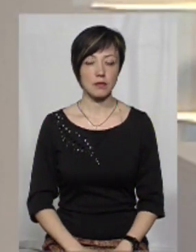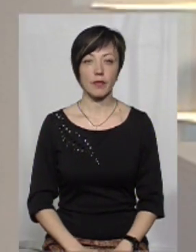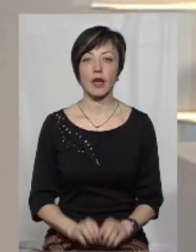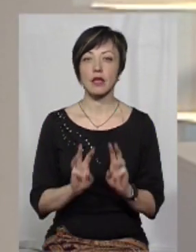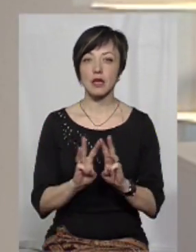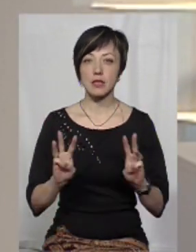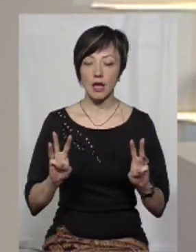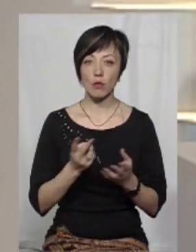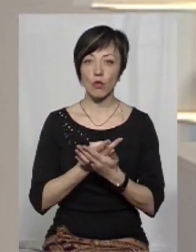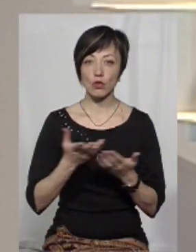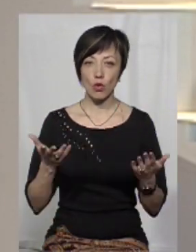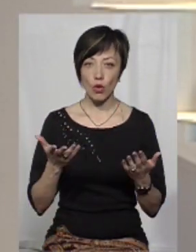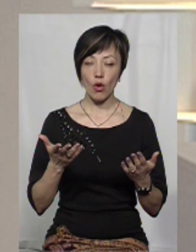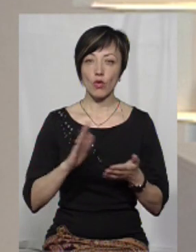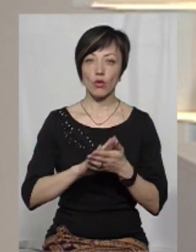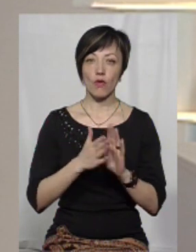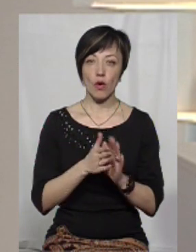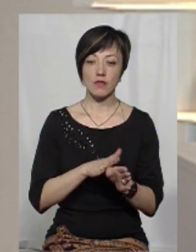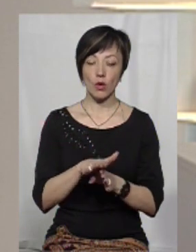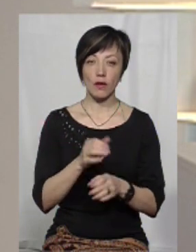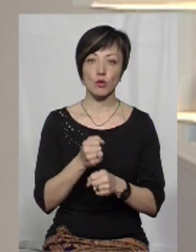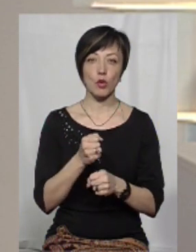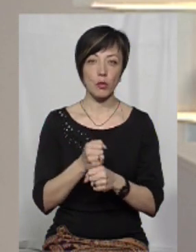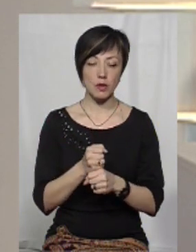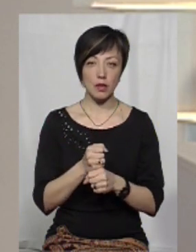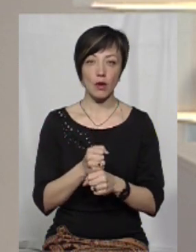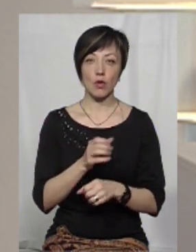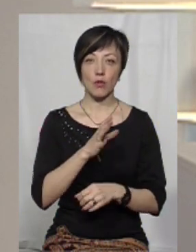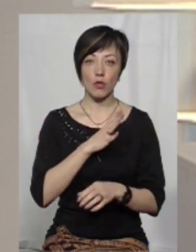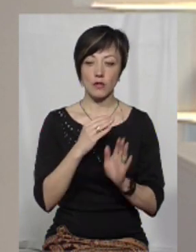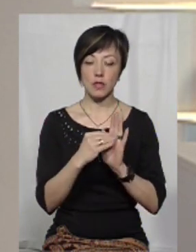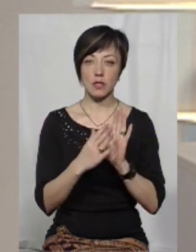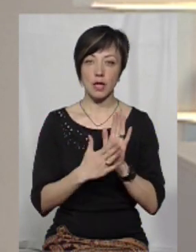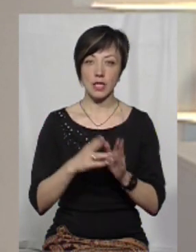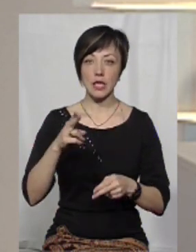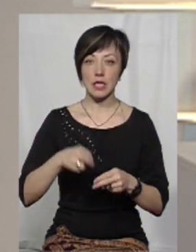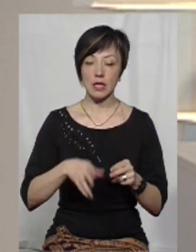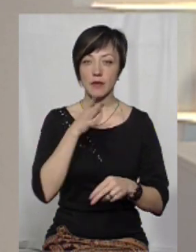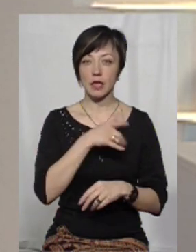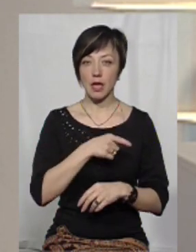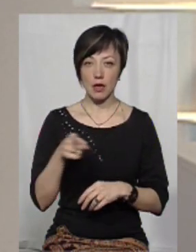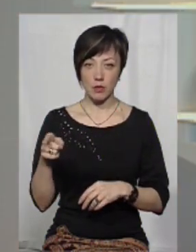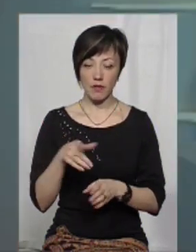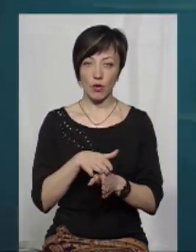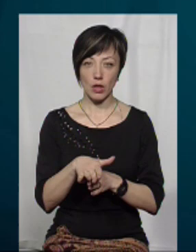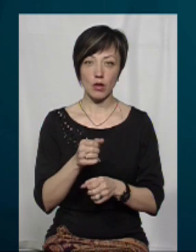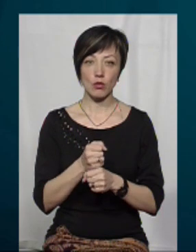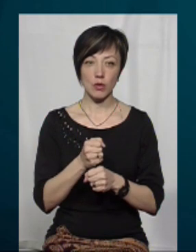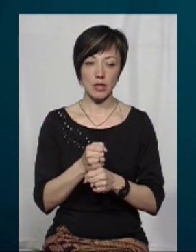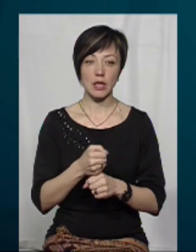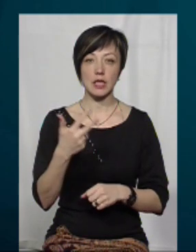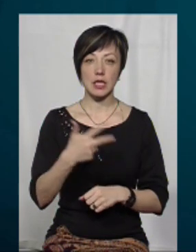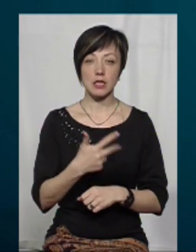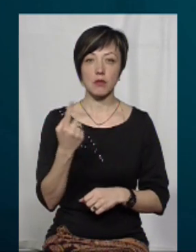На сайті «Прозоро» у договорі з виконавцем робіт був зазначений кінцевий термін виконання